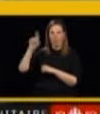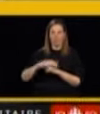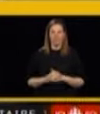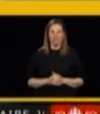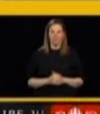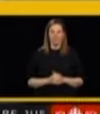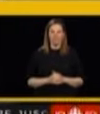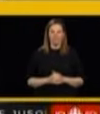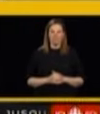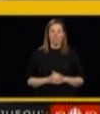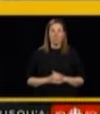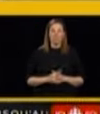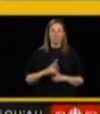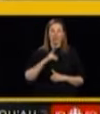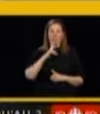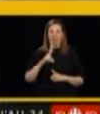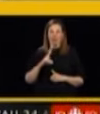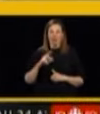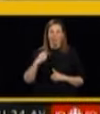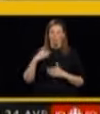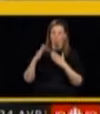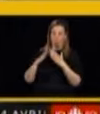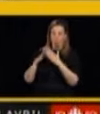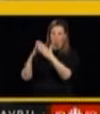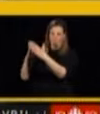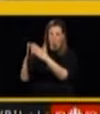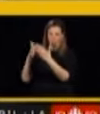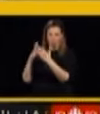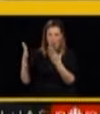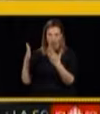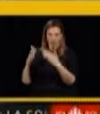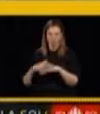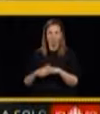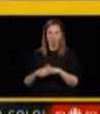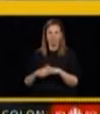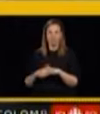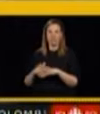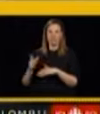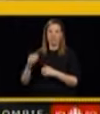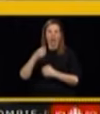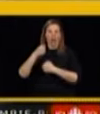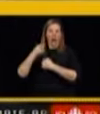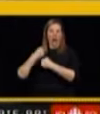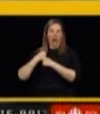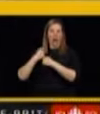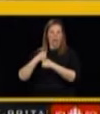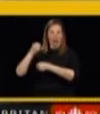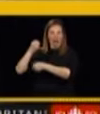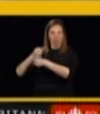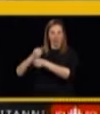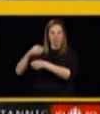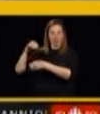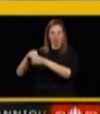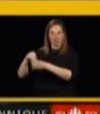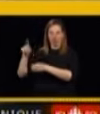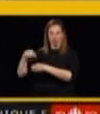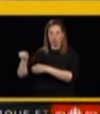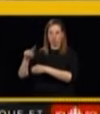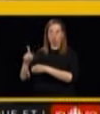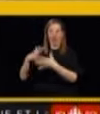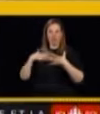D'abord, ce qu'on a demandé au gouvernement fédéral, c'est d'avoir des employés de l'armée qui sont qualifiés en